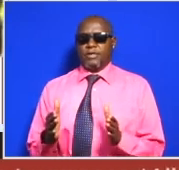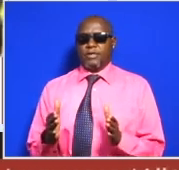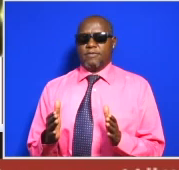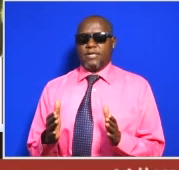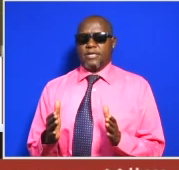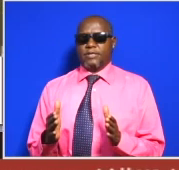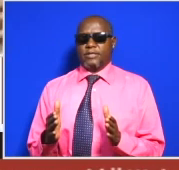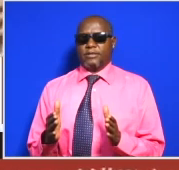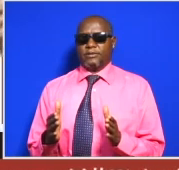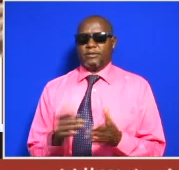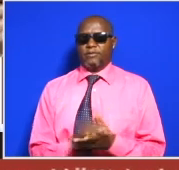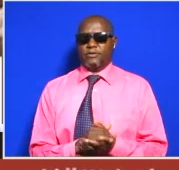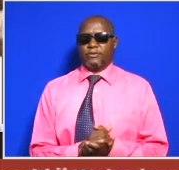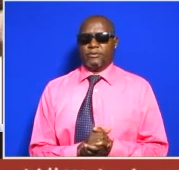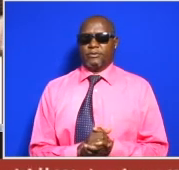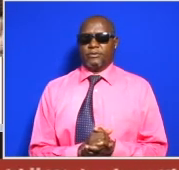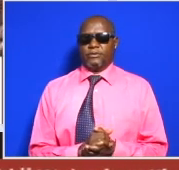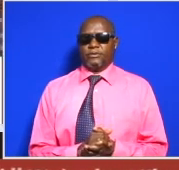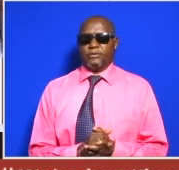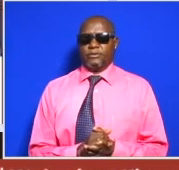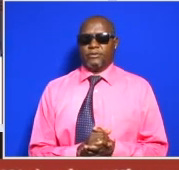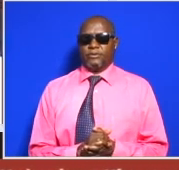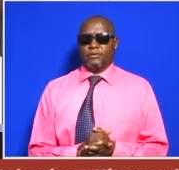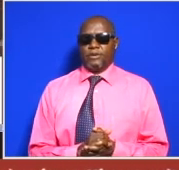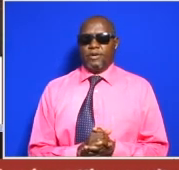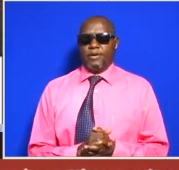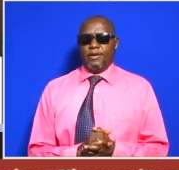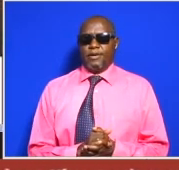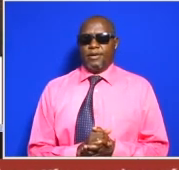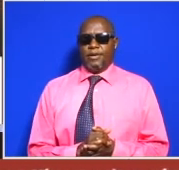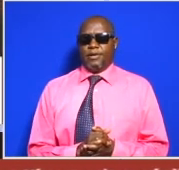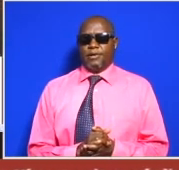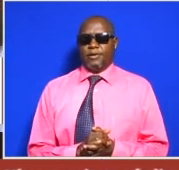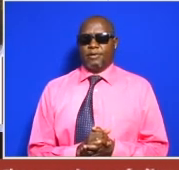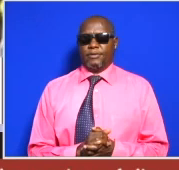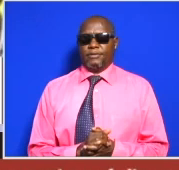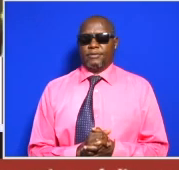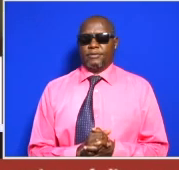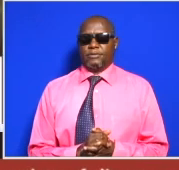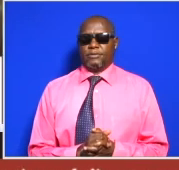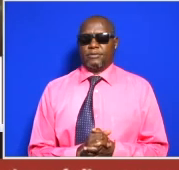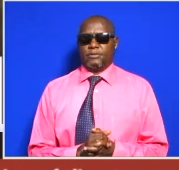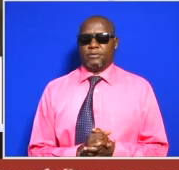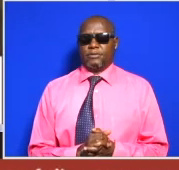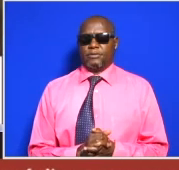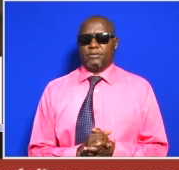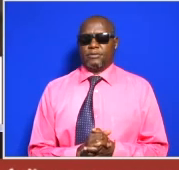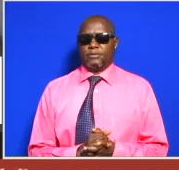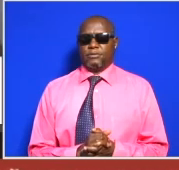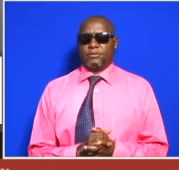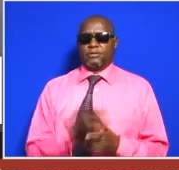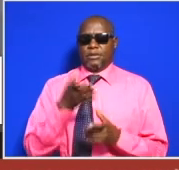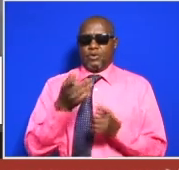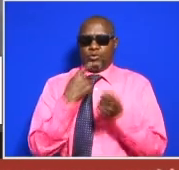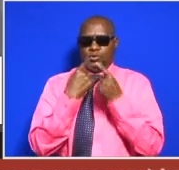Lakini hatuwezi kutafuta kazi kwa mtu aende ngambo kama hajui kutumia mkono wake ama akili yake. Akizungumzia